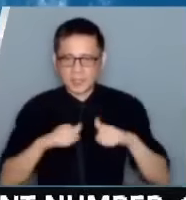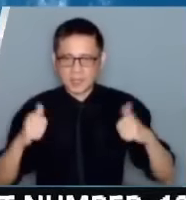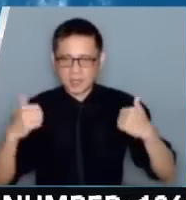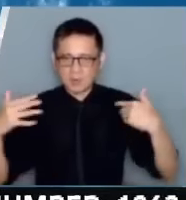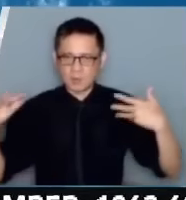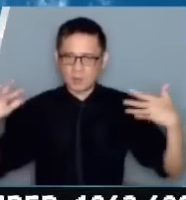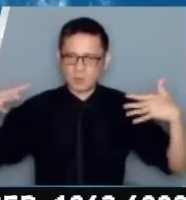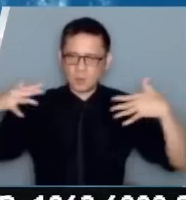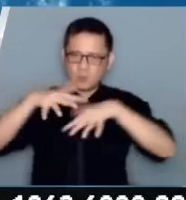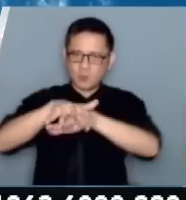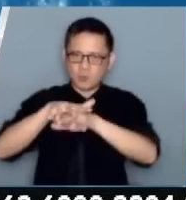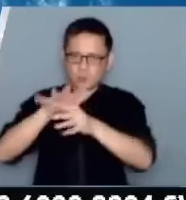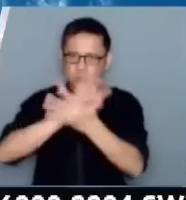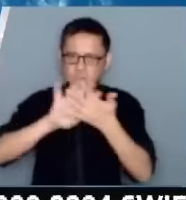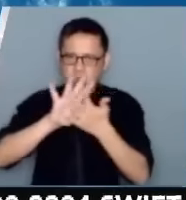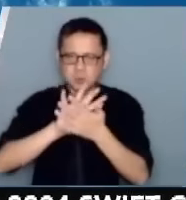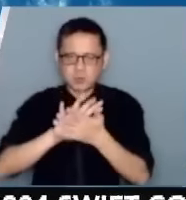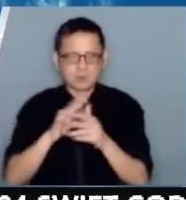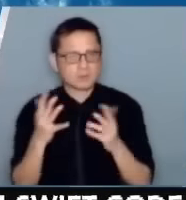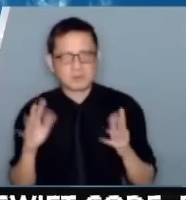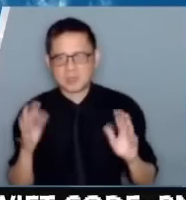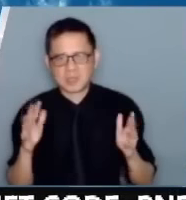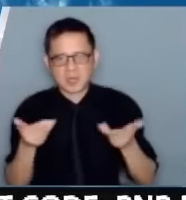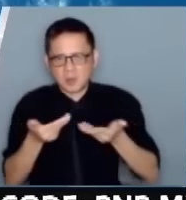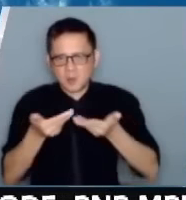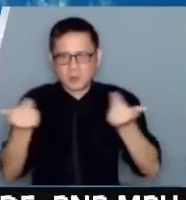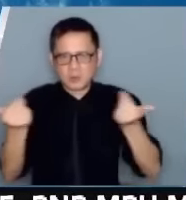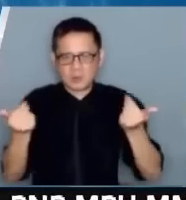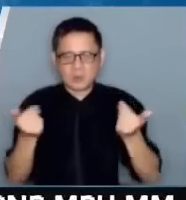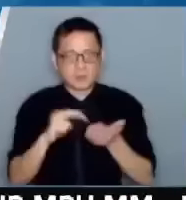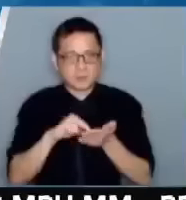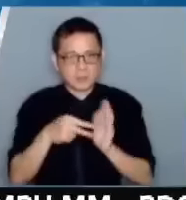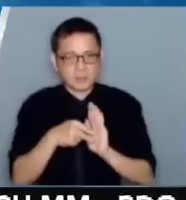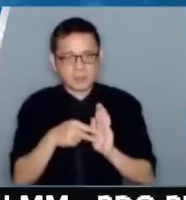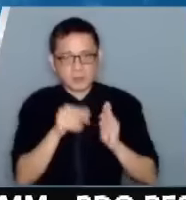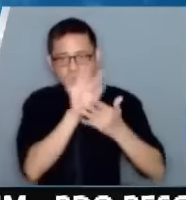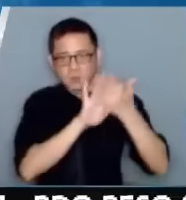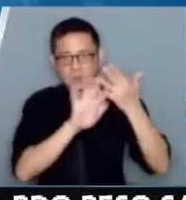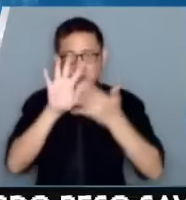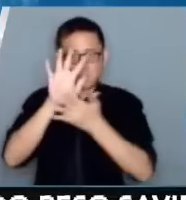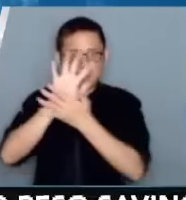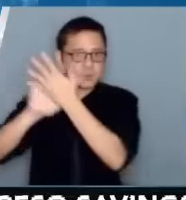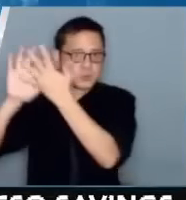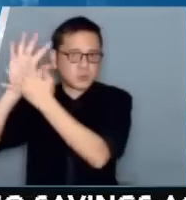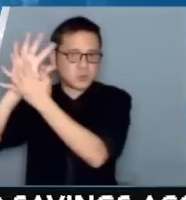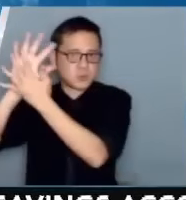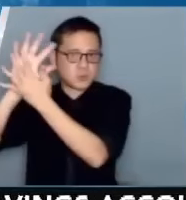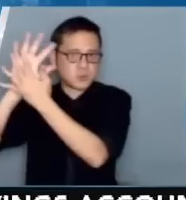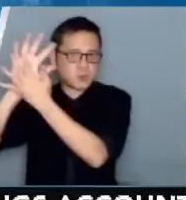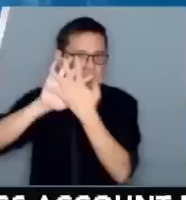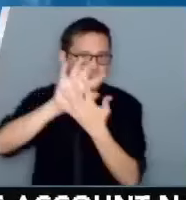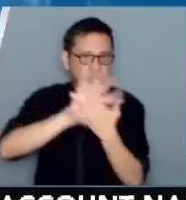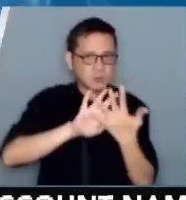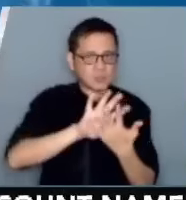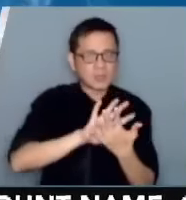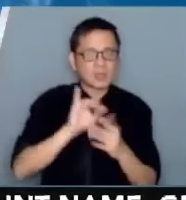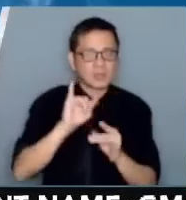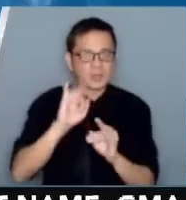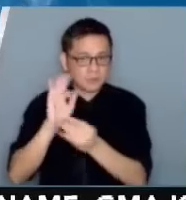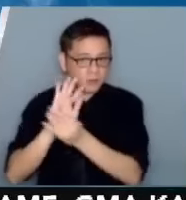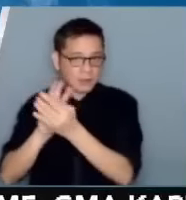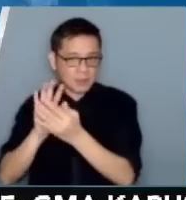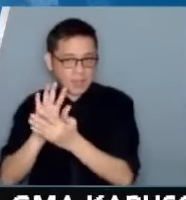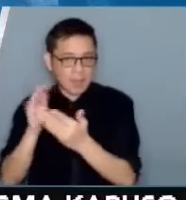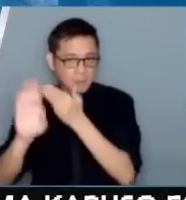bagyo at itong bagyong si Christine at ah We're not rolling out the possibility na si Christine pag nag loop dito sa may bandang West